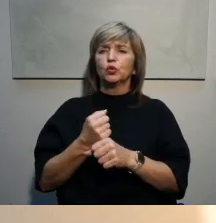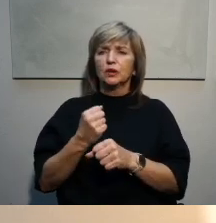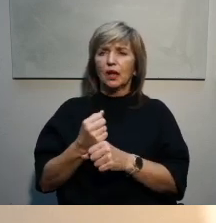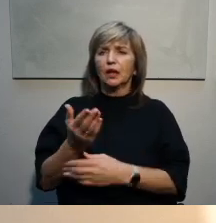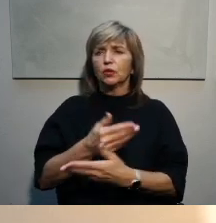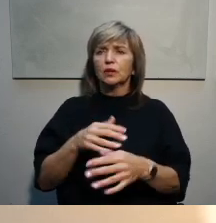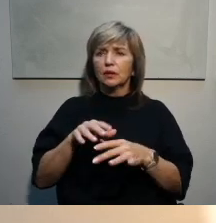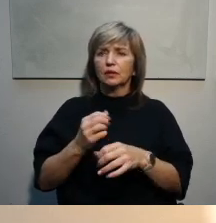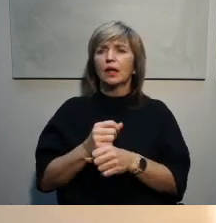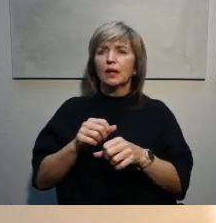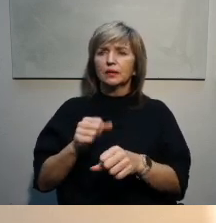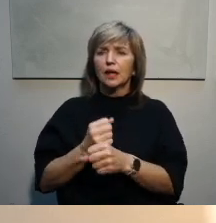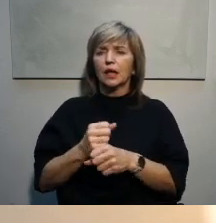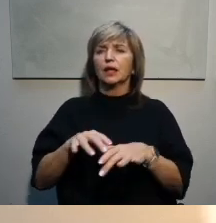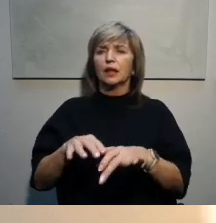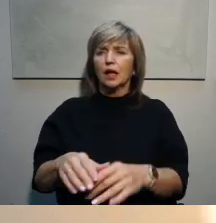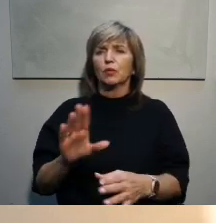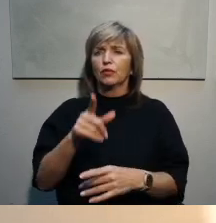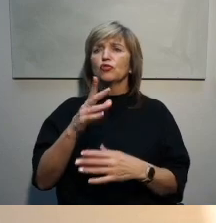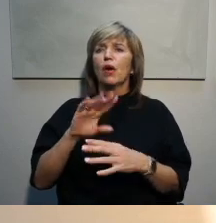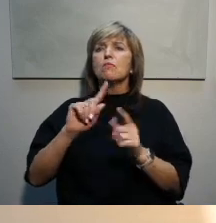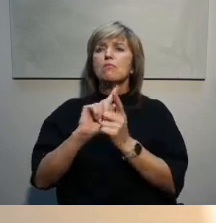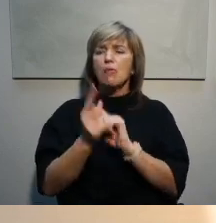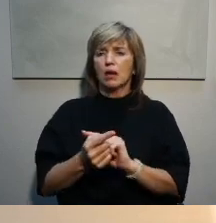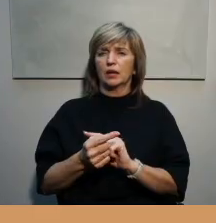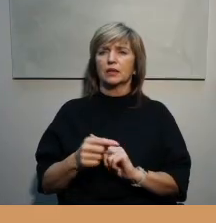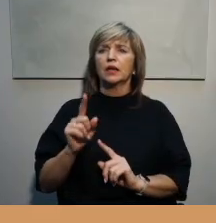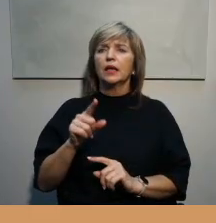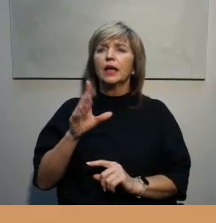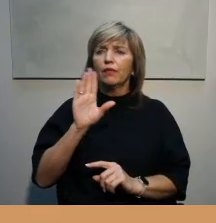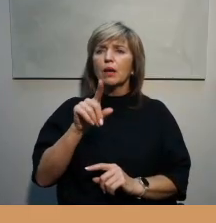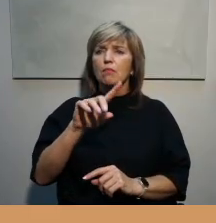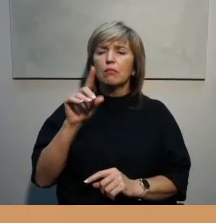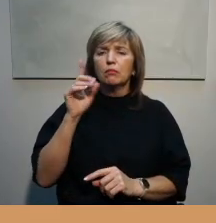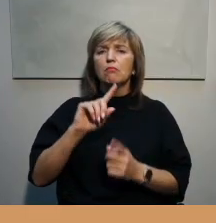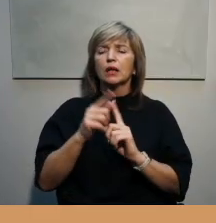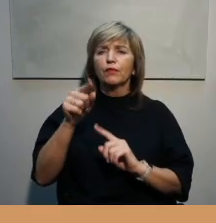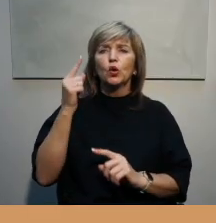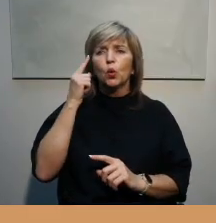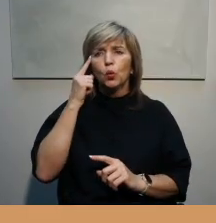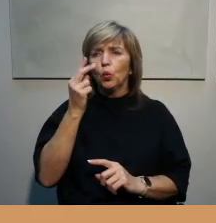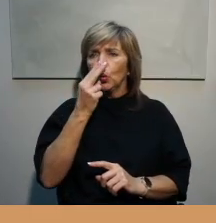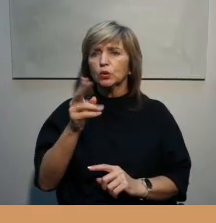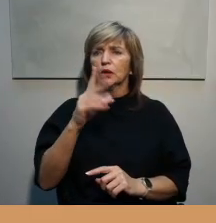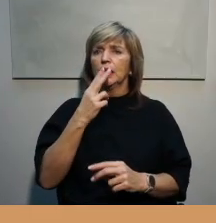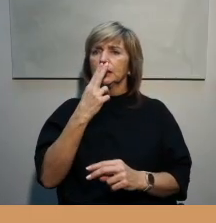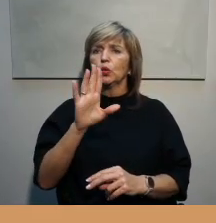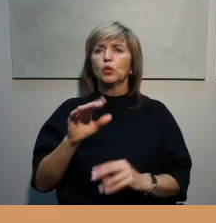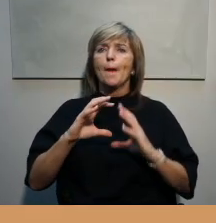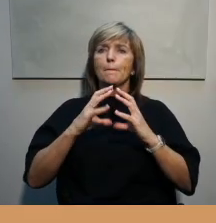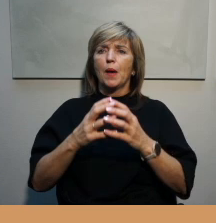strādājot, darbojoties, viņš var mainīties viņa uzskati, viņa skatījums uz